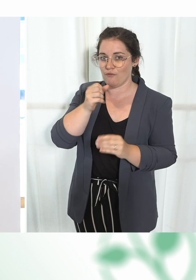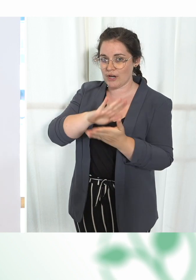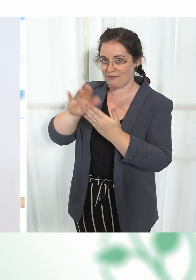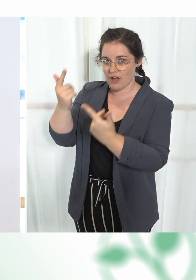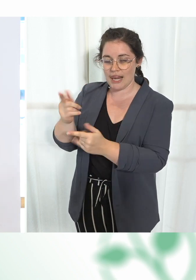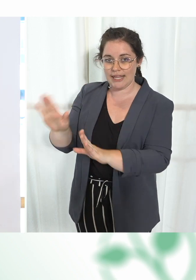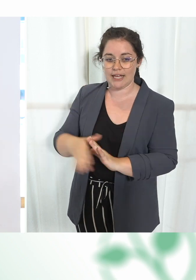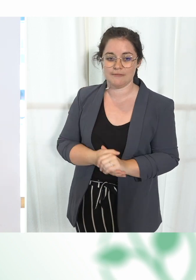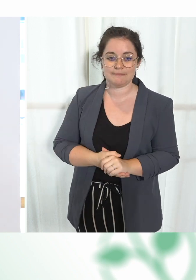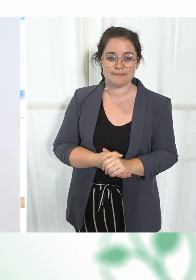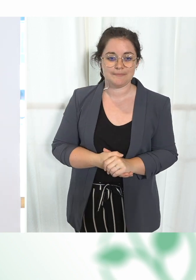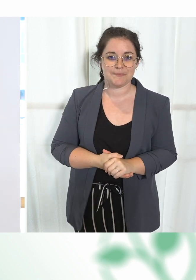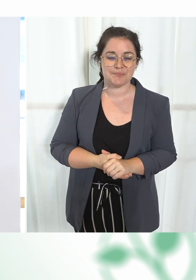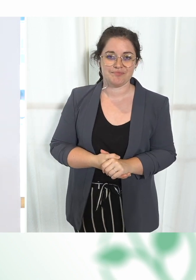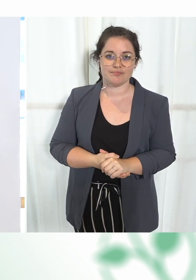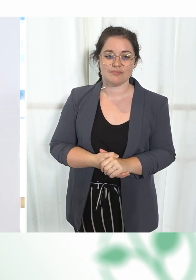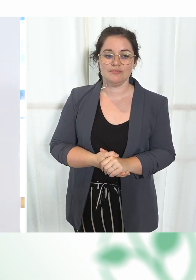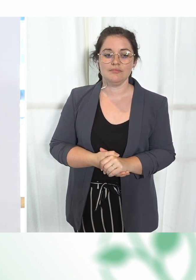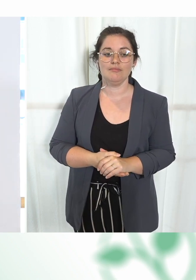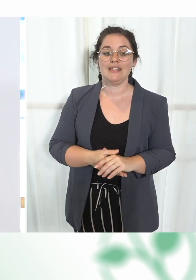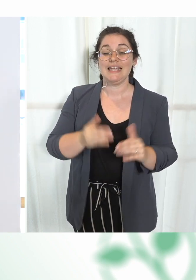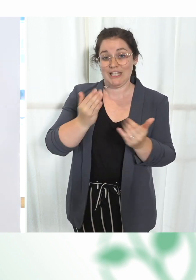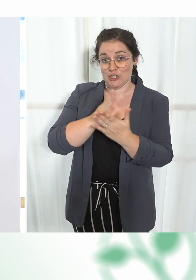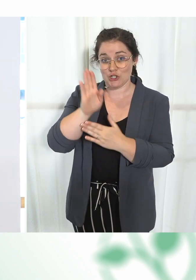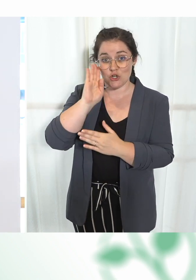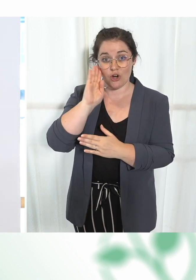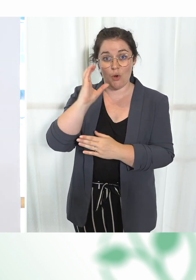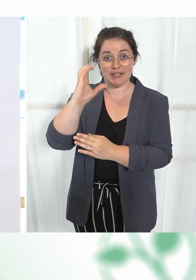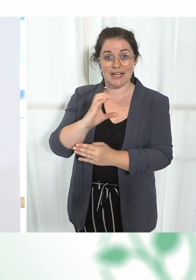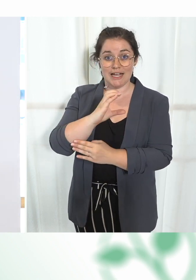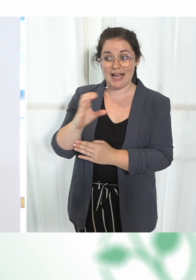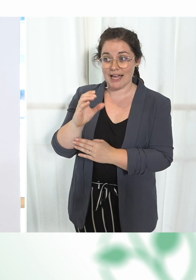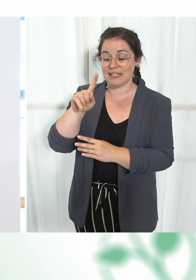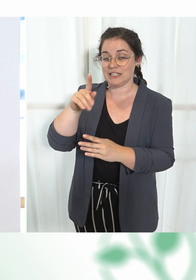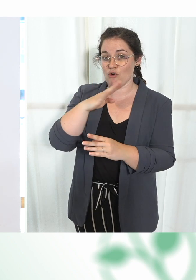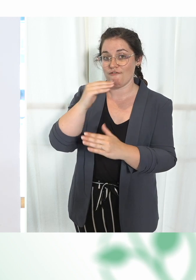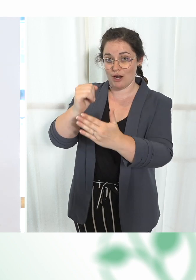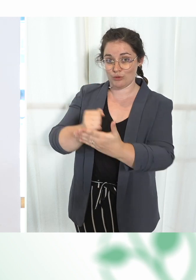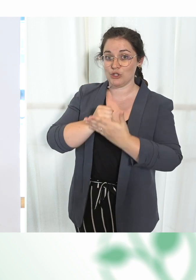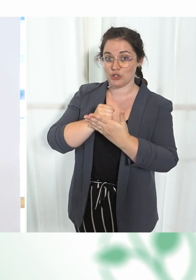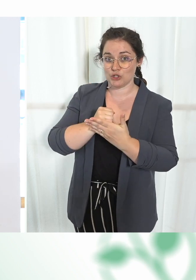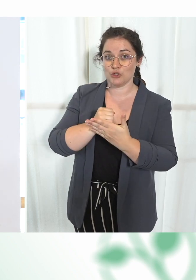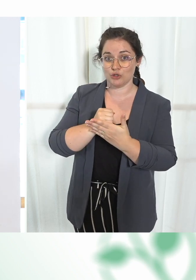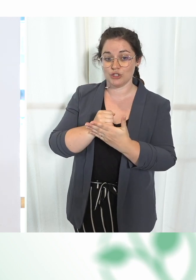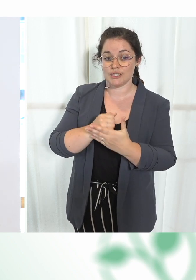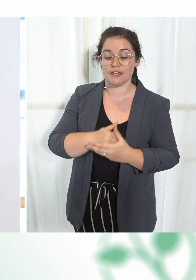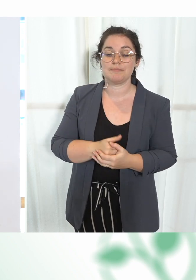lassen, die verwerten wir noch weiter. Und wir haben es gehört, dass die Caritas da auch unterstützend zur Seite gestanden ist. Und wir freuen